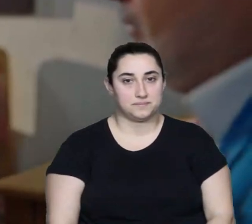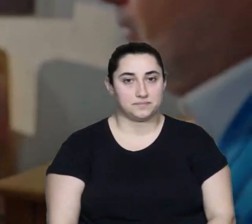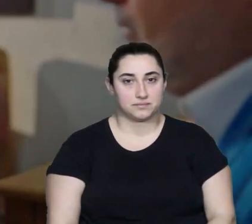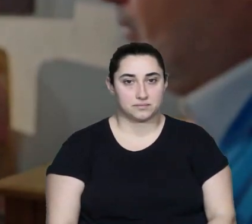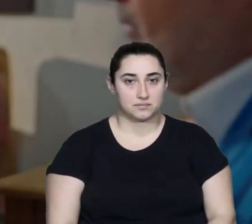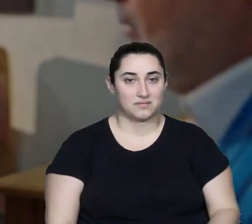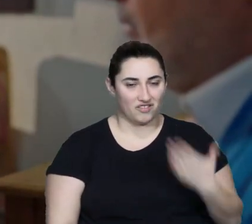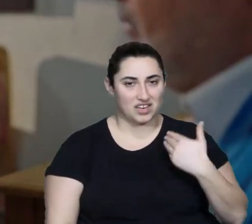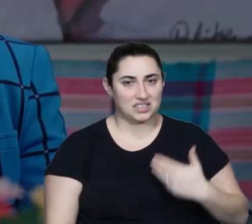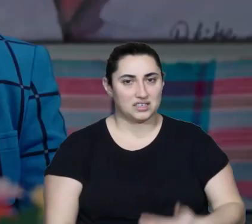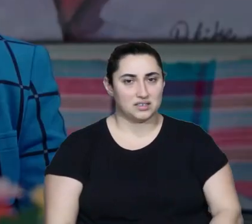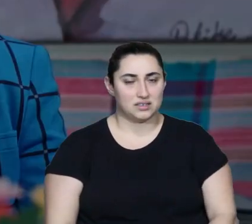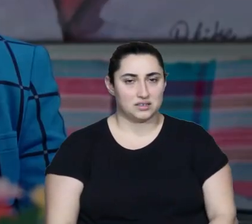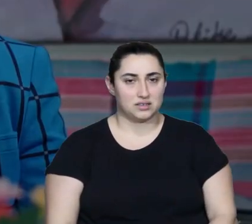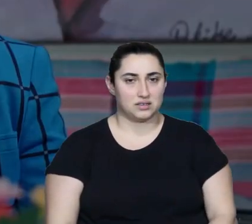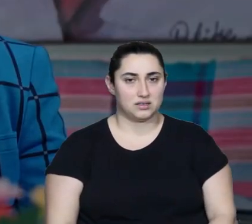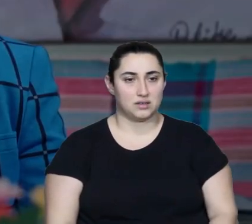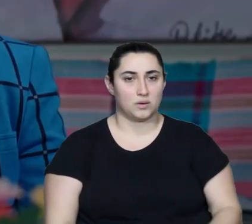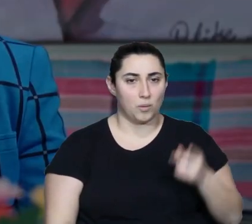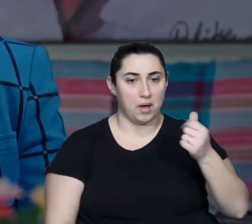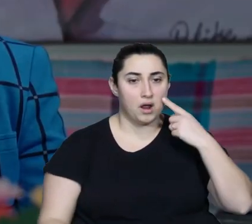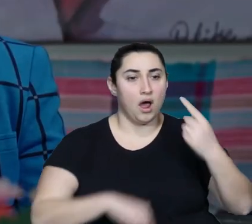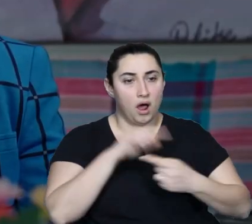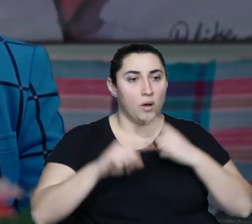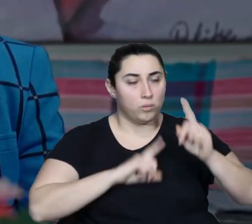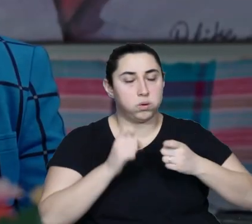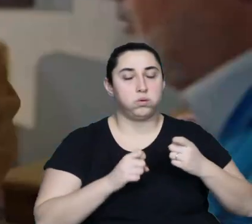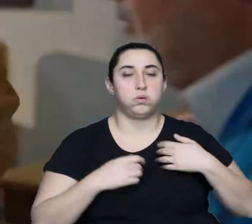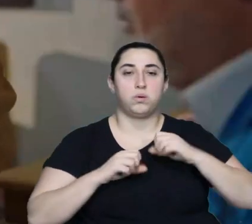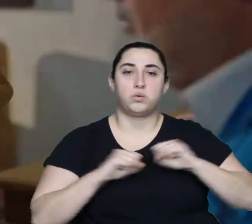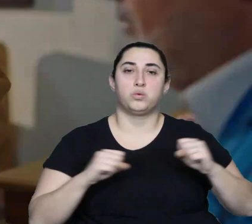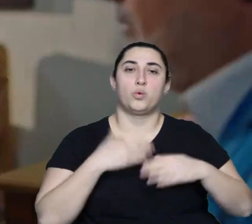Santral çekip aldı. Ver şunu. Göbeğimiz çatladı bunu bulana kadar.